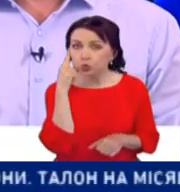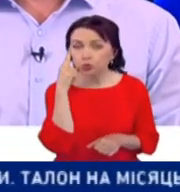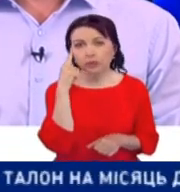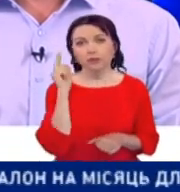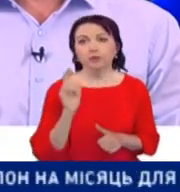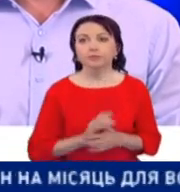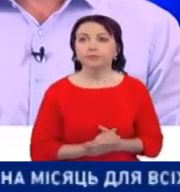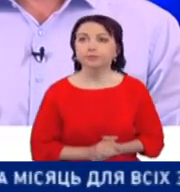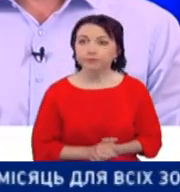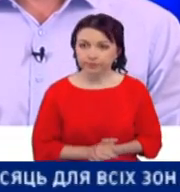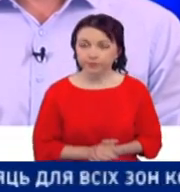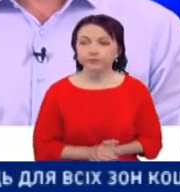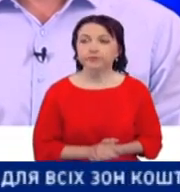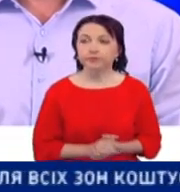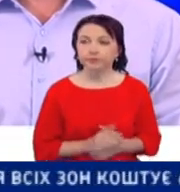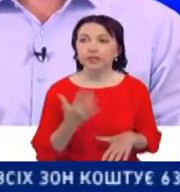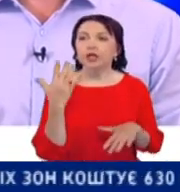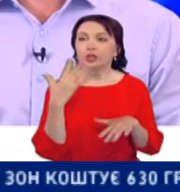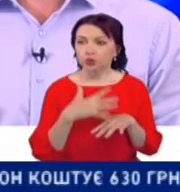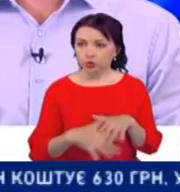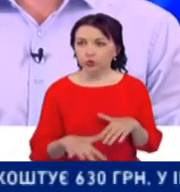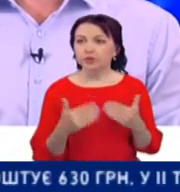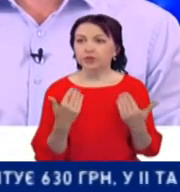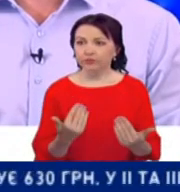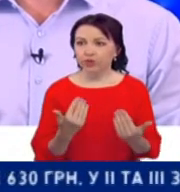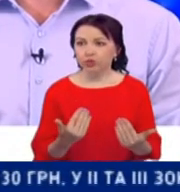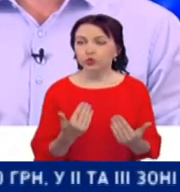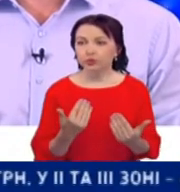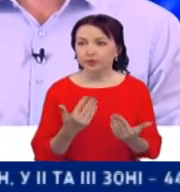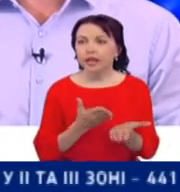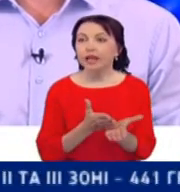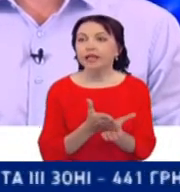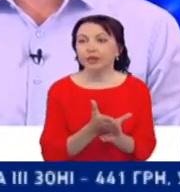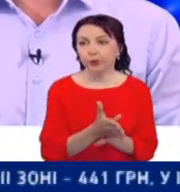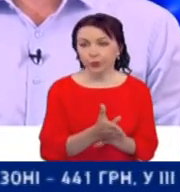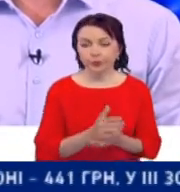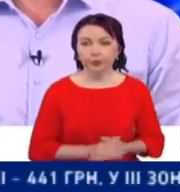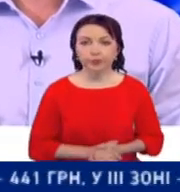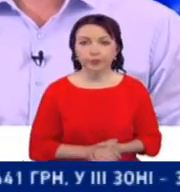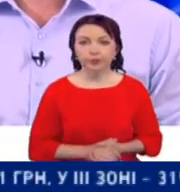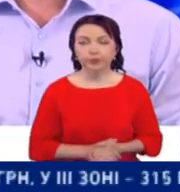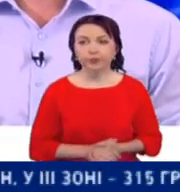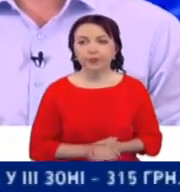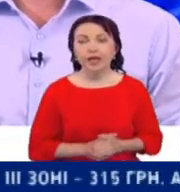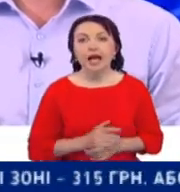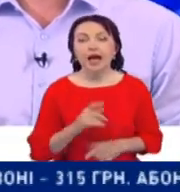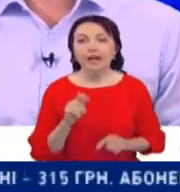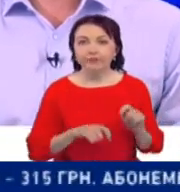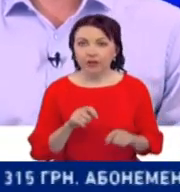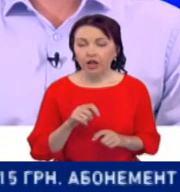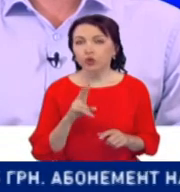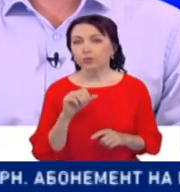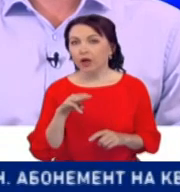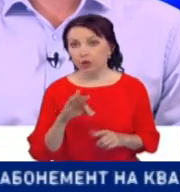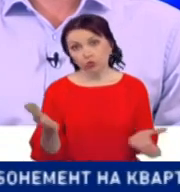избирателей. Так, так, мы зрозуміли вашу, ну, скажімо так, лінію. Пан Сергію, референдум, НАТО, ну давайте